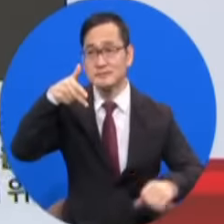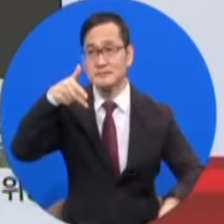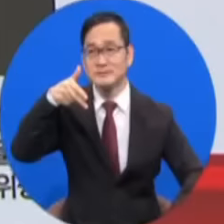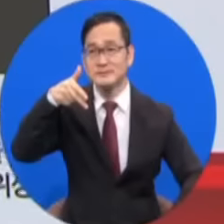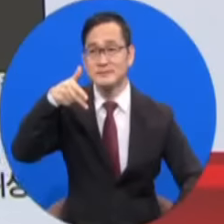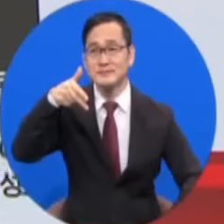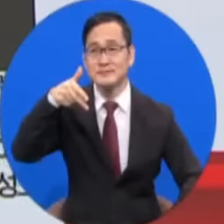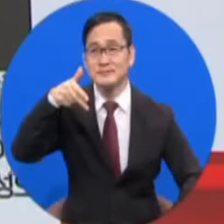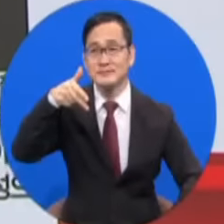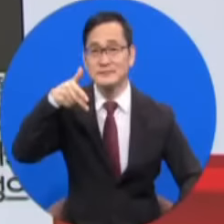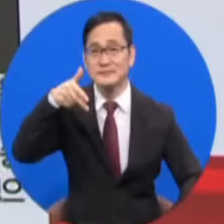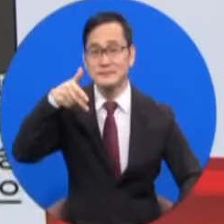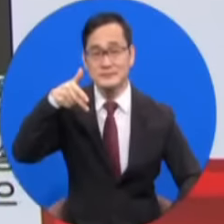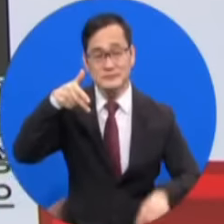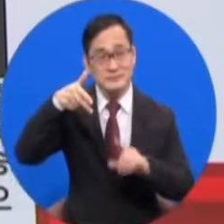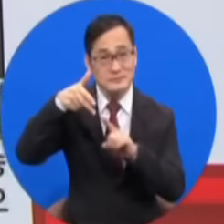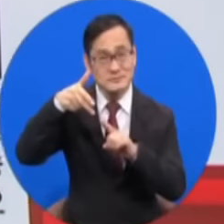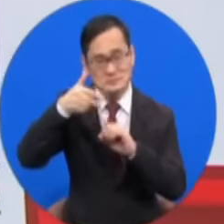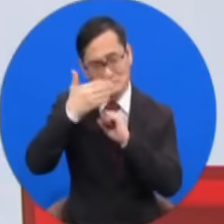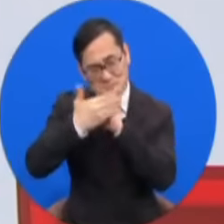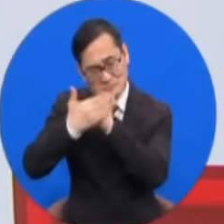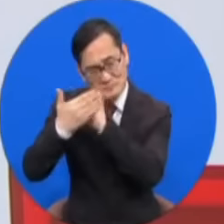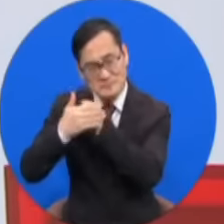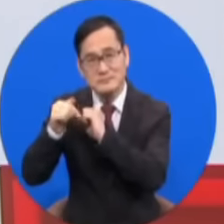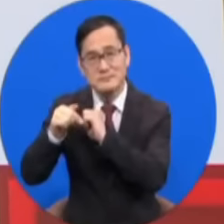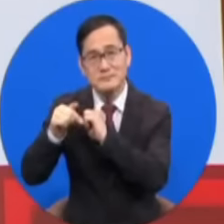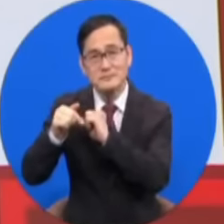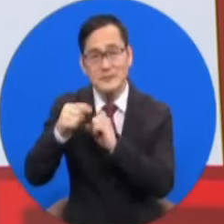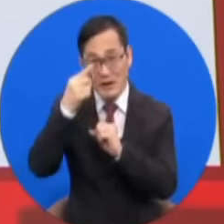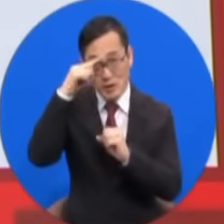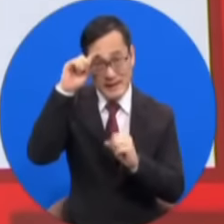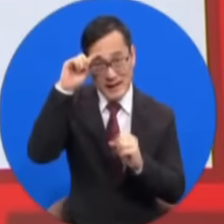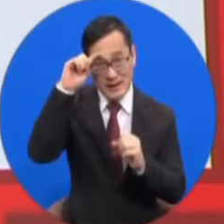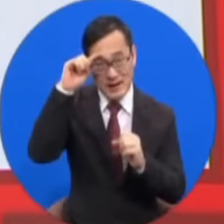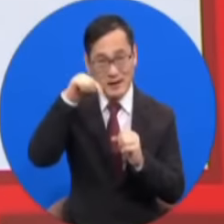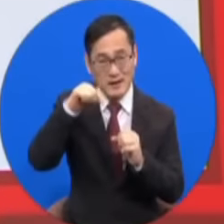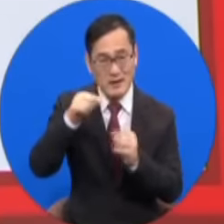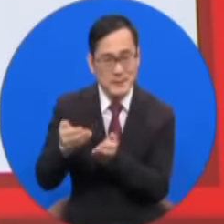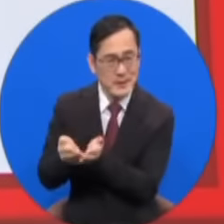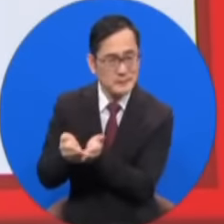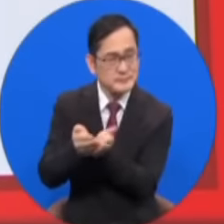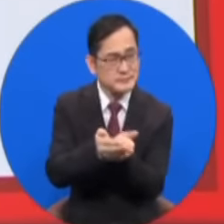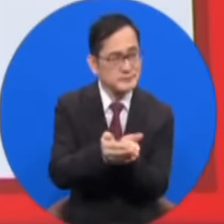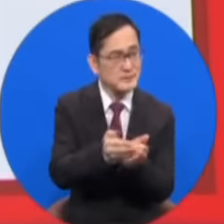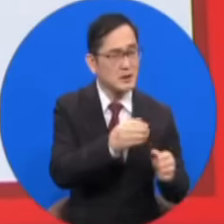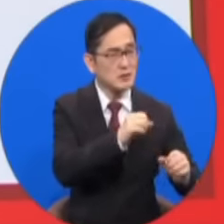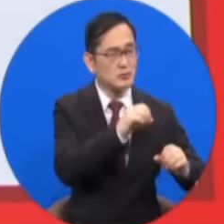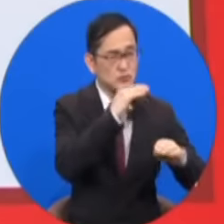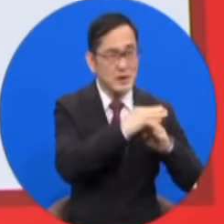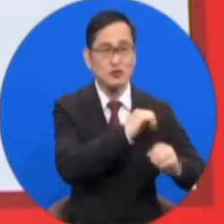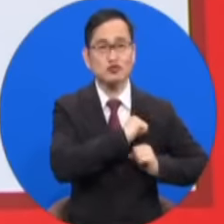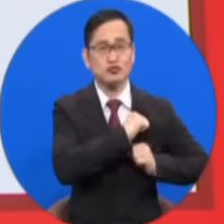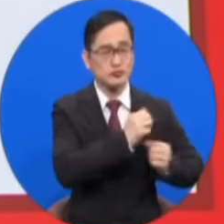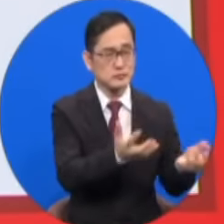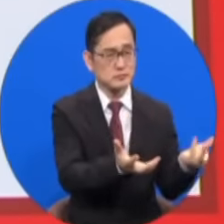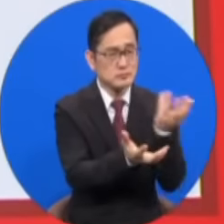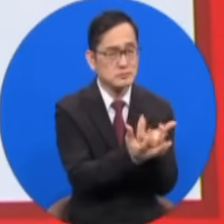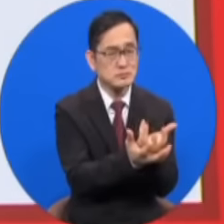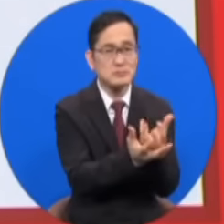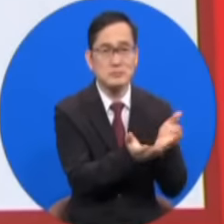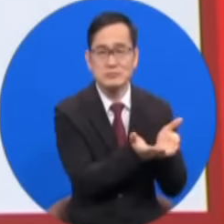사진이 위성 사진은 러시아가 수송함 보내서 은밀하게 북한군을 실어나르는 장면입니다이